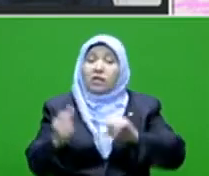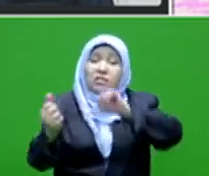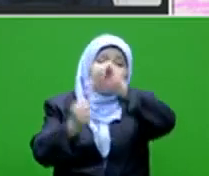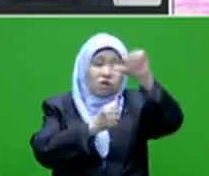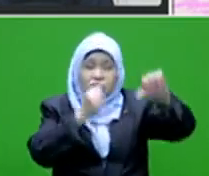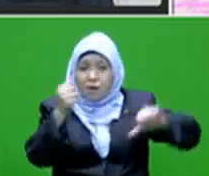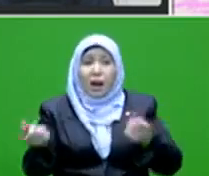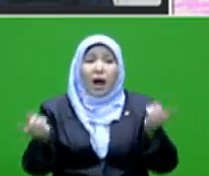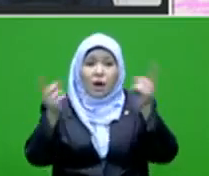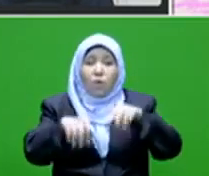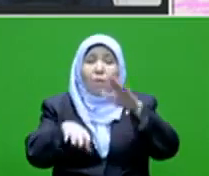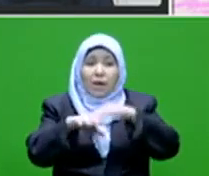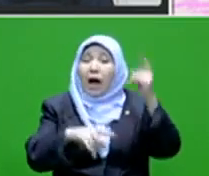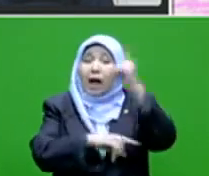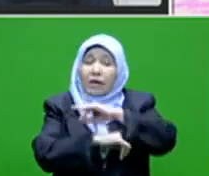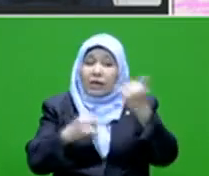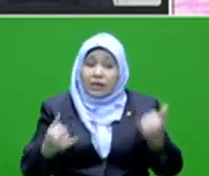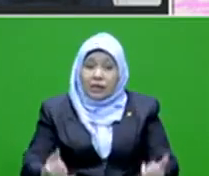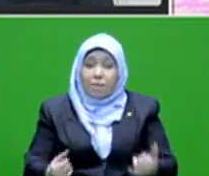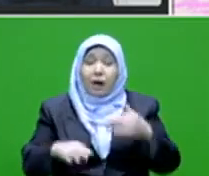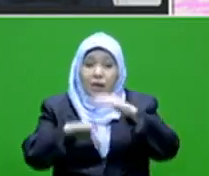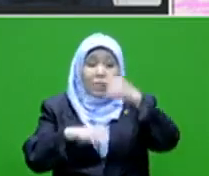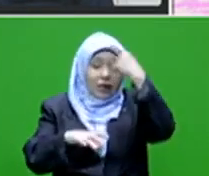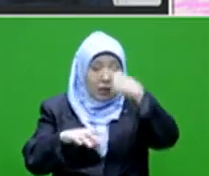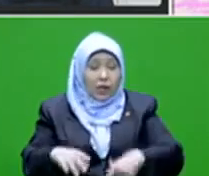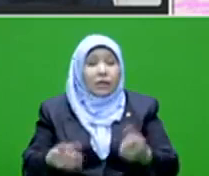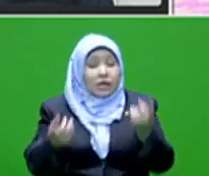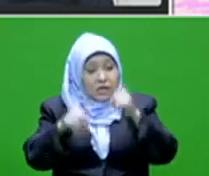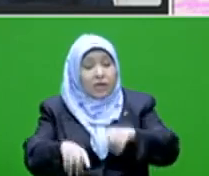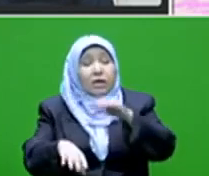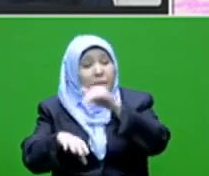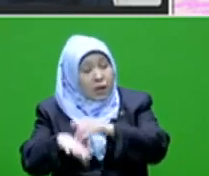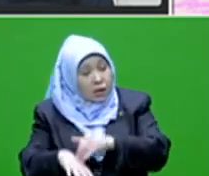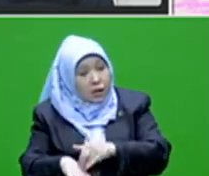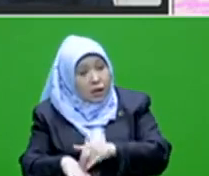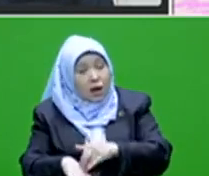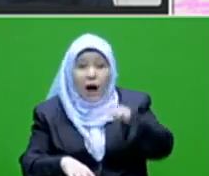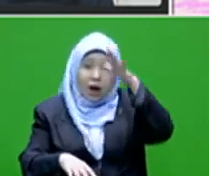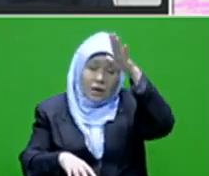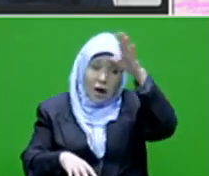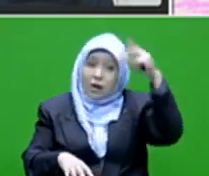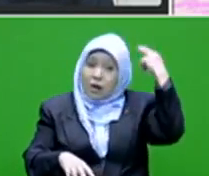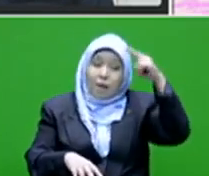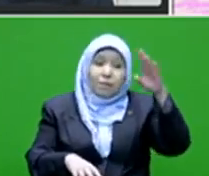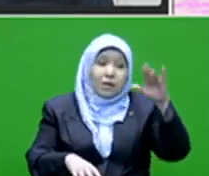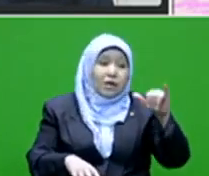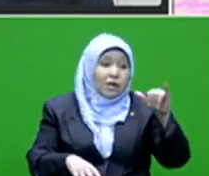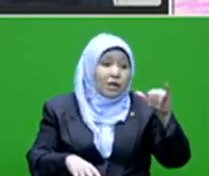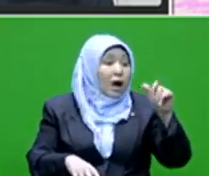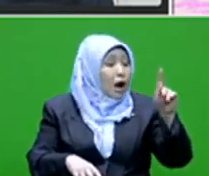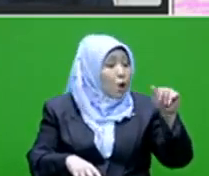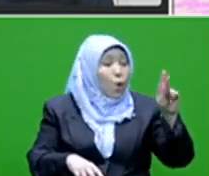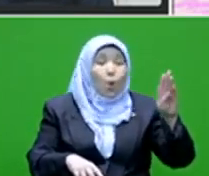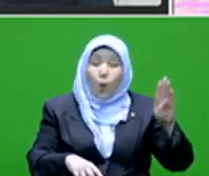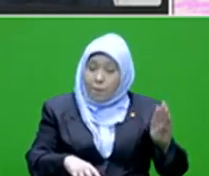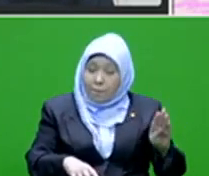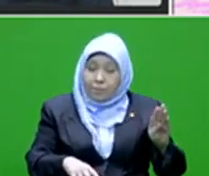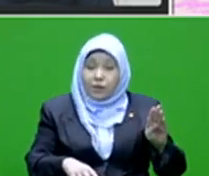sama berlaku kepada hari ini terhadap diri kita, yang terjadi kepada ayah Nabi Yusuf, iaitu Nabi